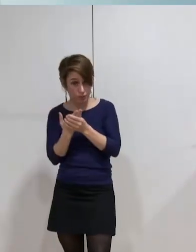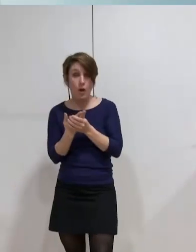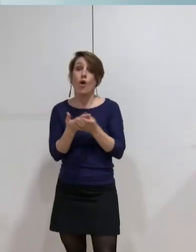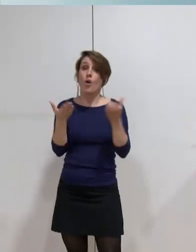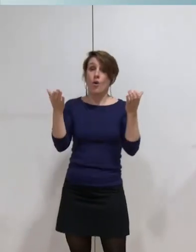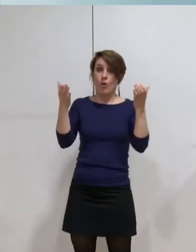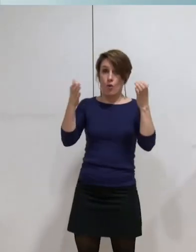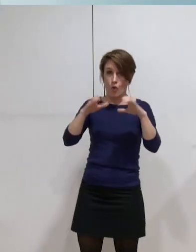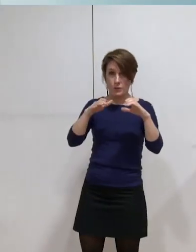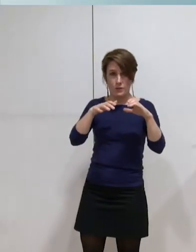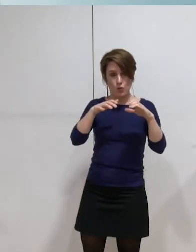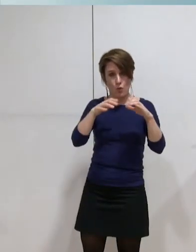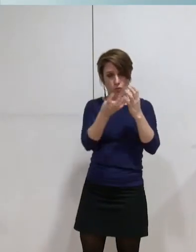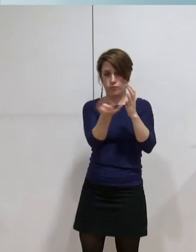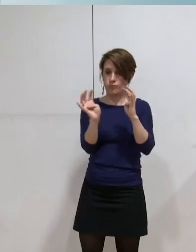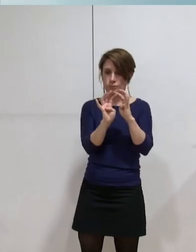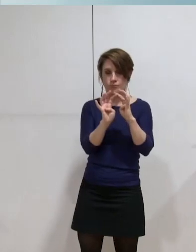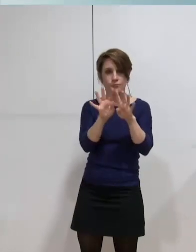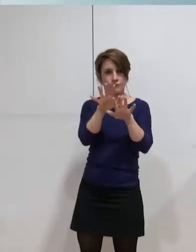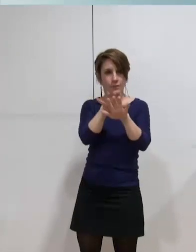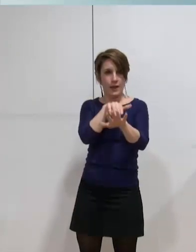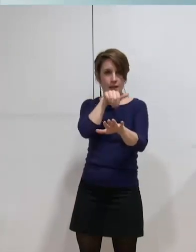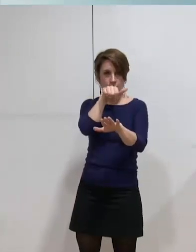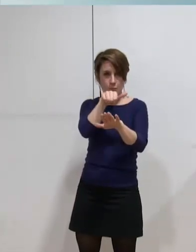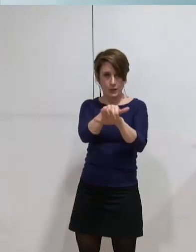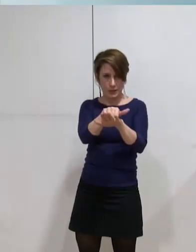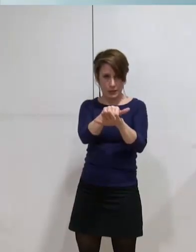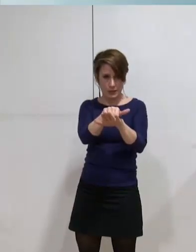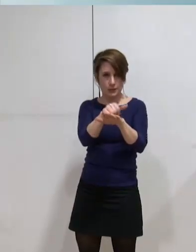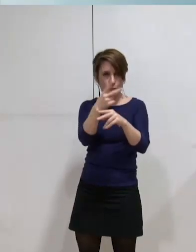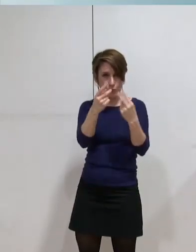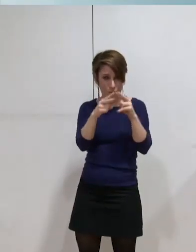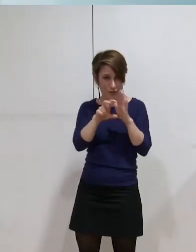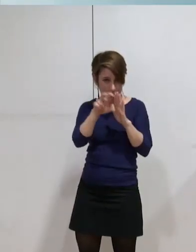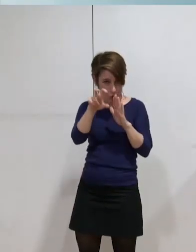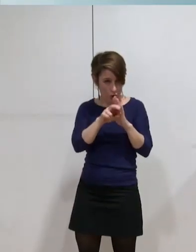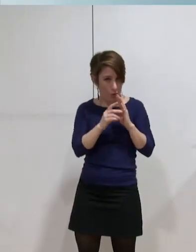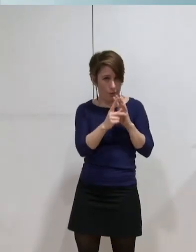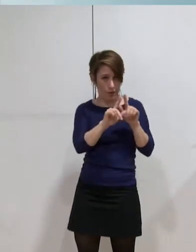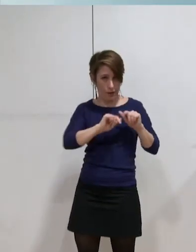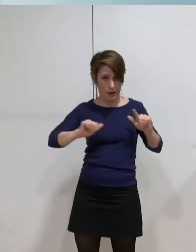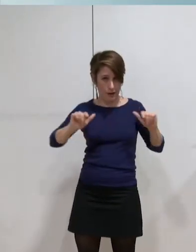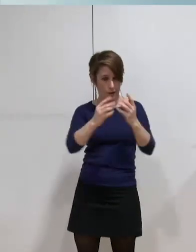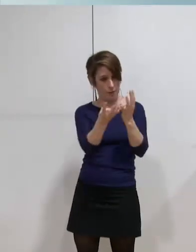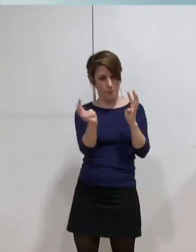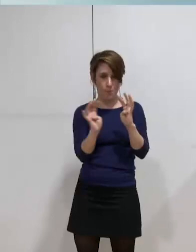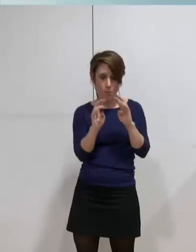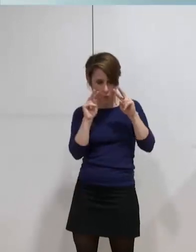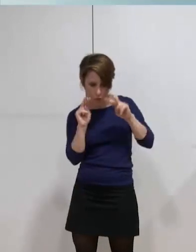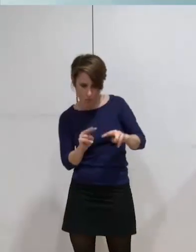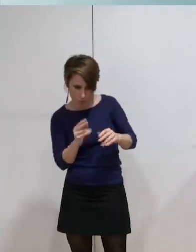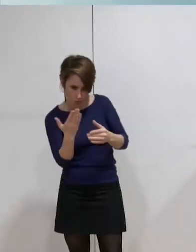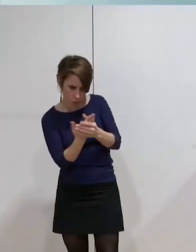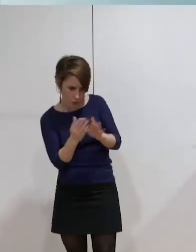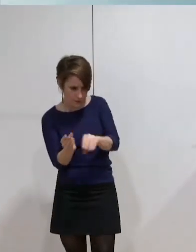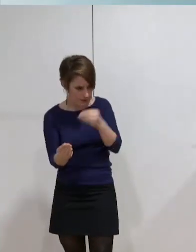commission qui comprend à la fois les inspectrices de circonscription de la ville de Grenoble qui peuvent nous permettre de voir si les demandes parce